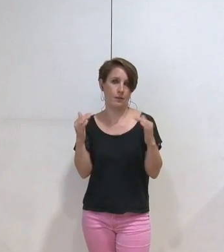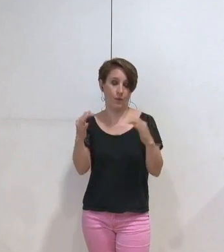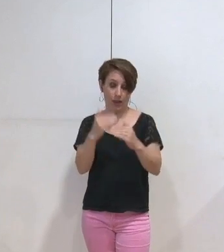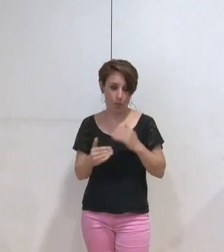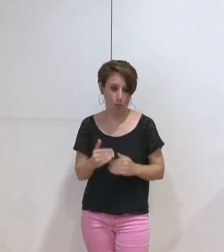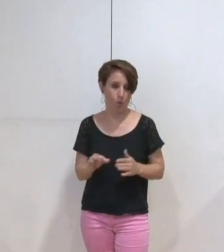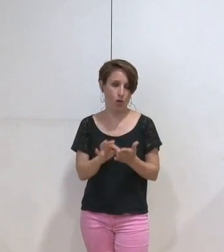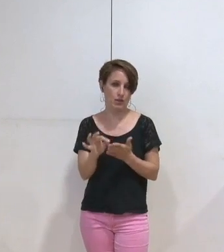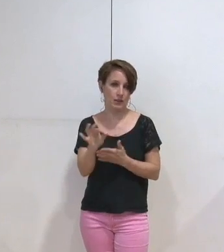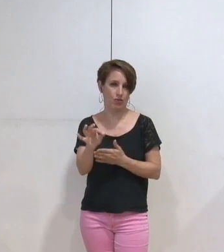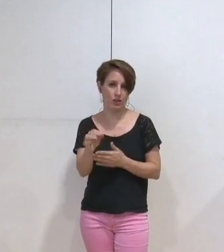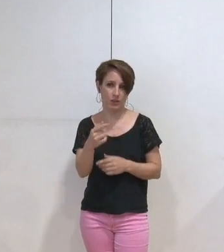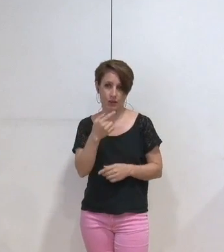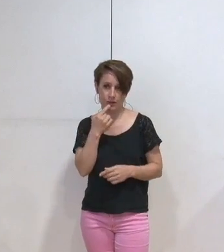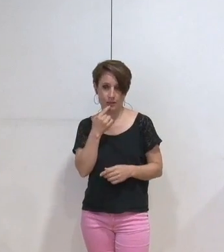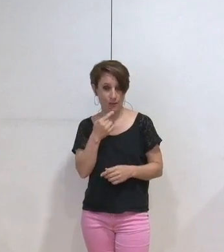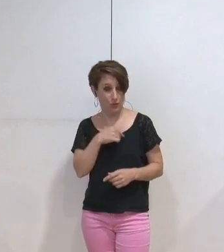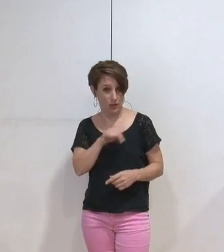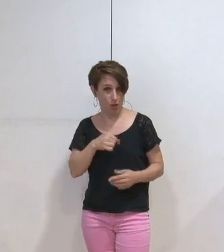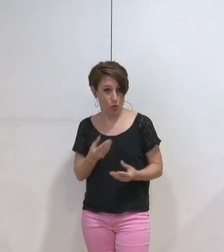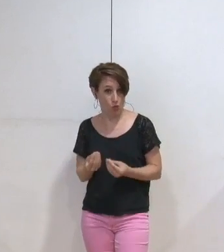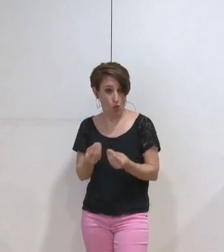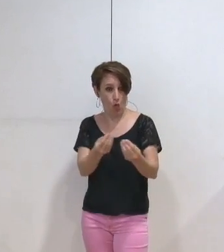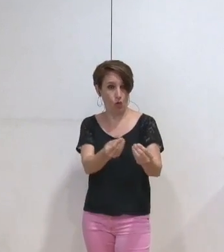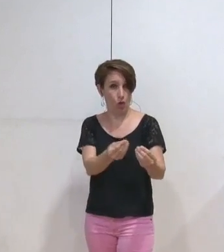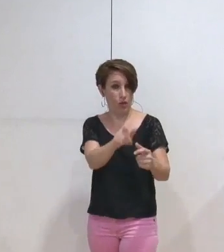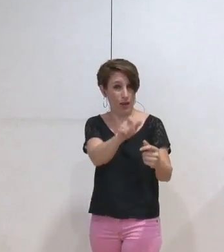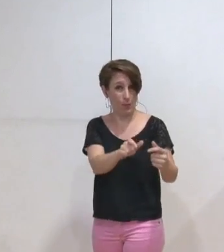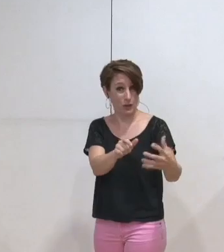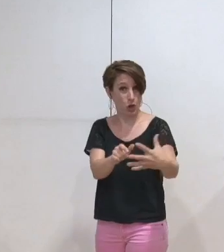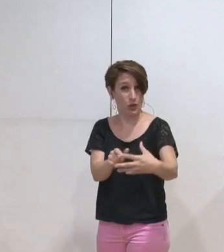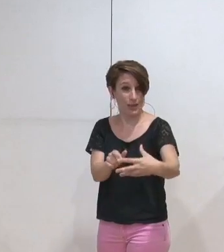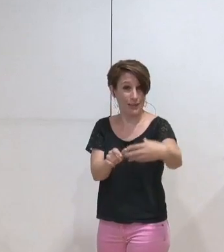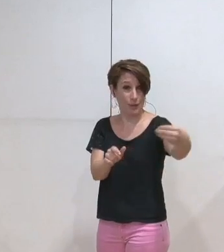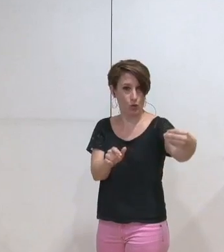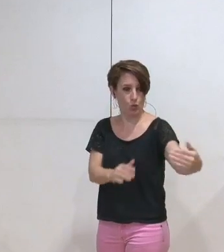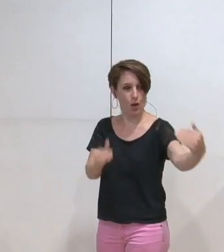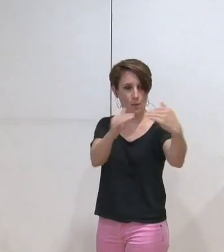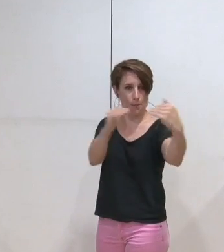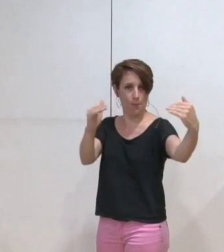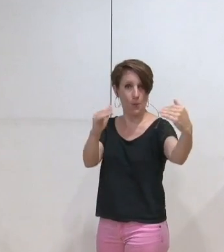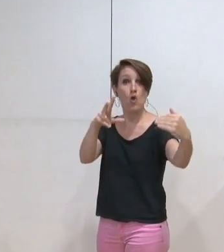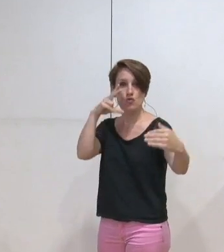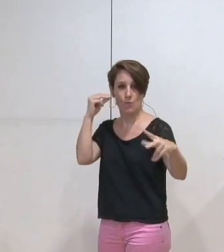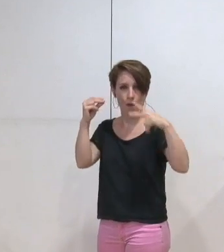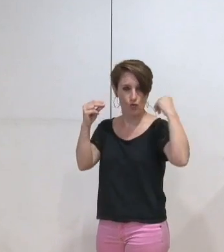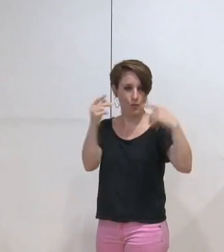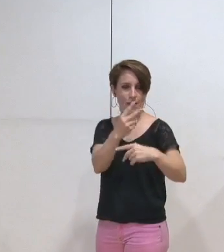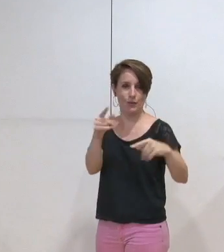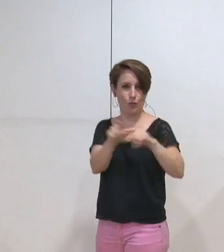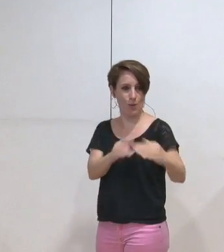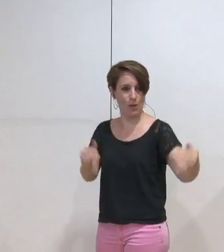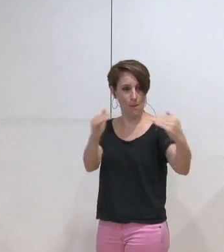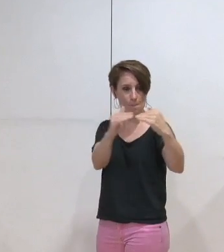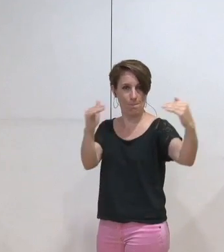qui place la main qui donne au même niveau que la main qui reçoit des mains à hauteur du main c'est la différence entre